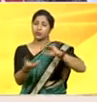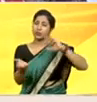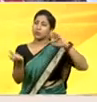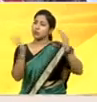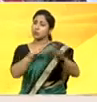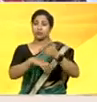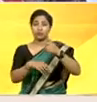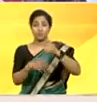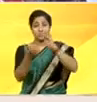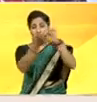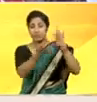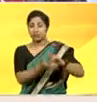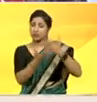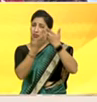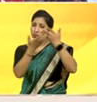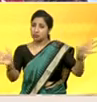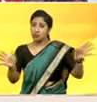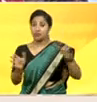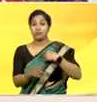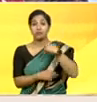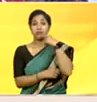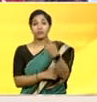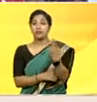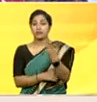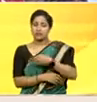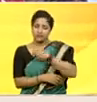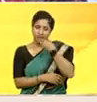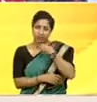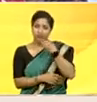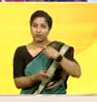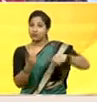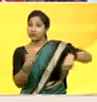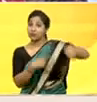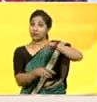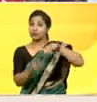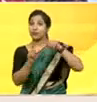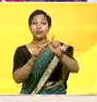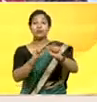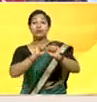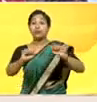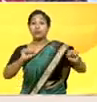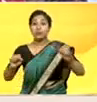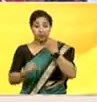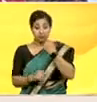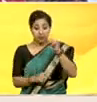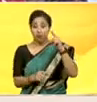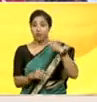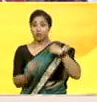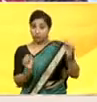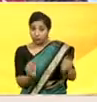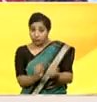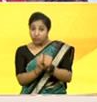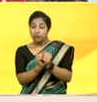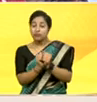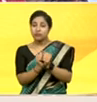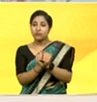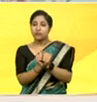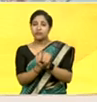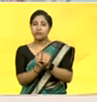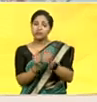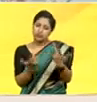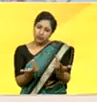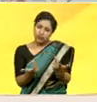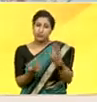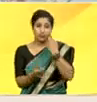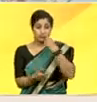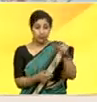सभी देशों के लोगों से ये अपील की है कि अपनी माँ के साथ मिलकर या